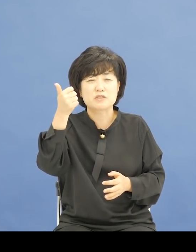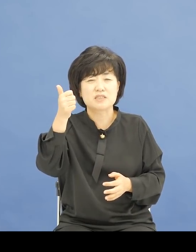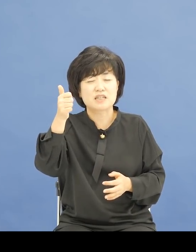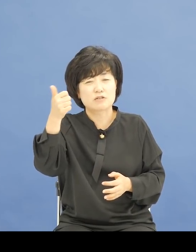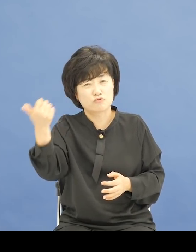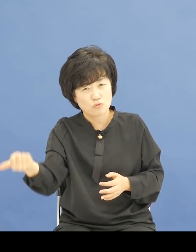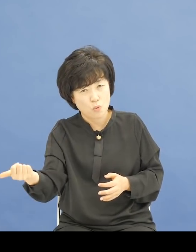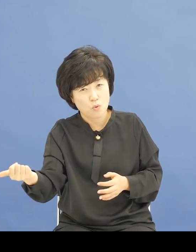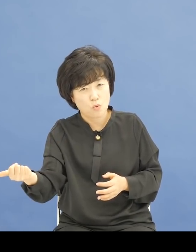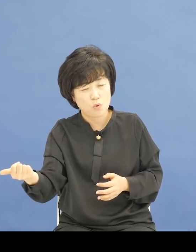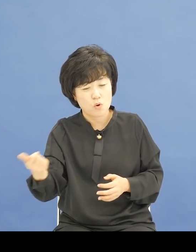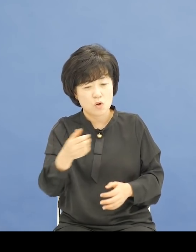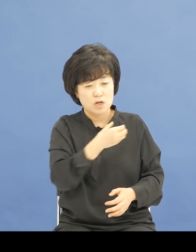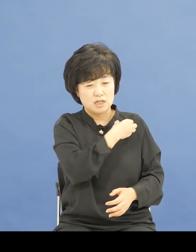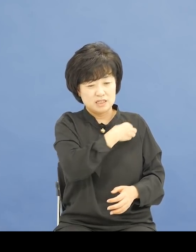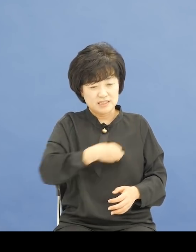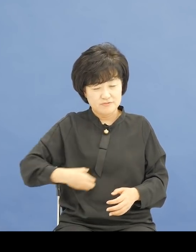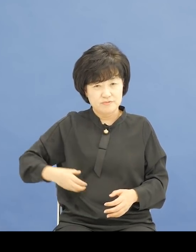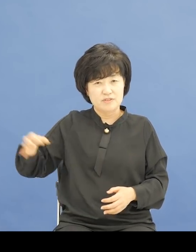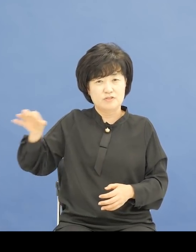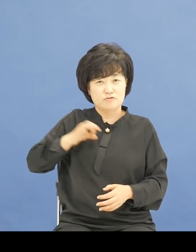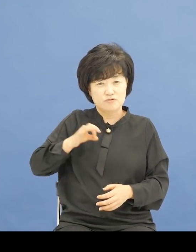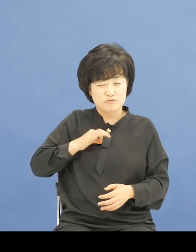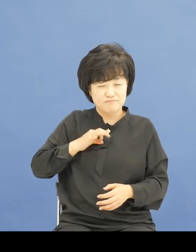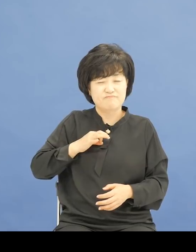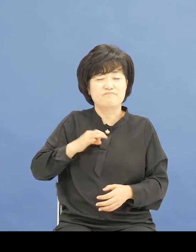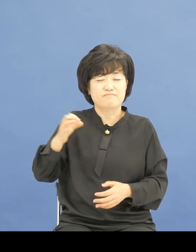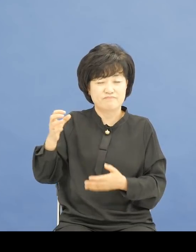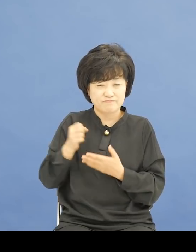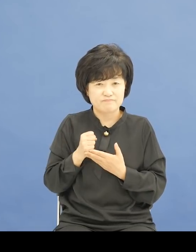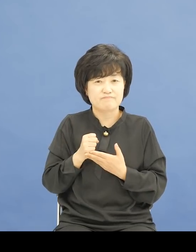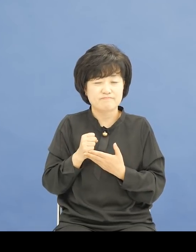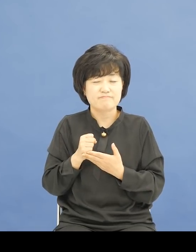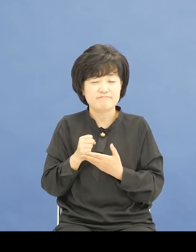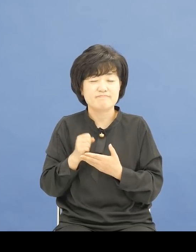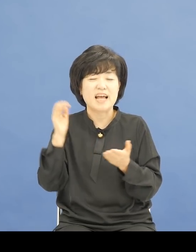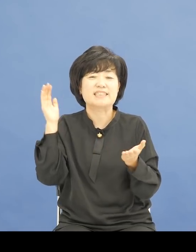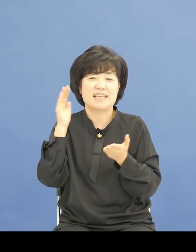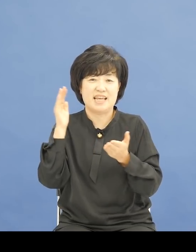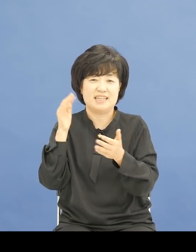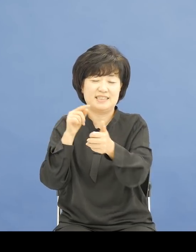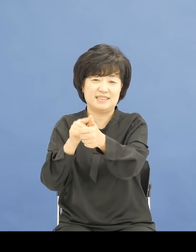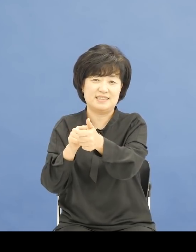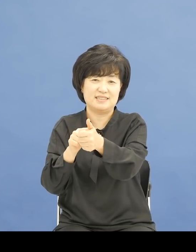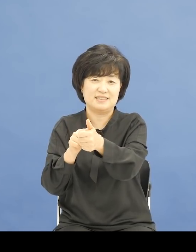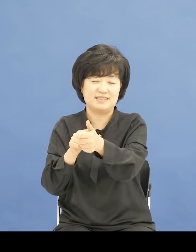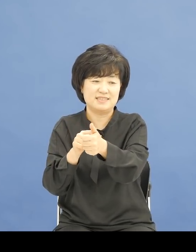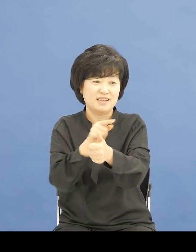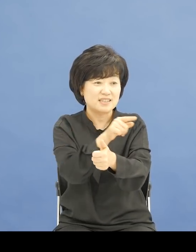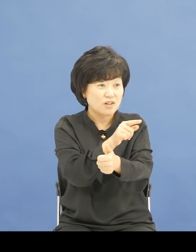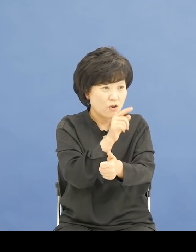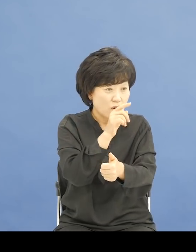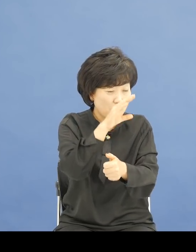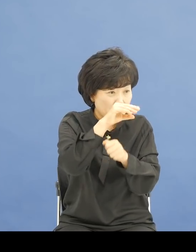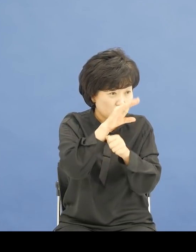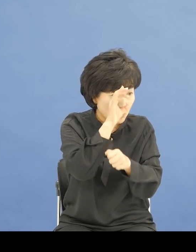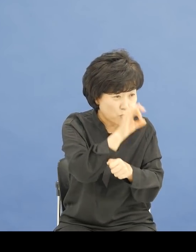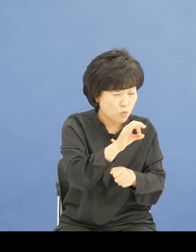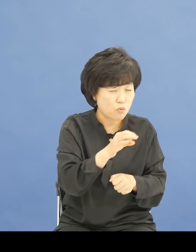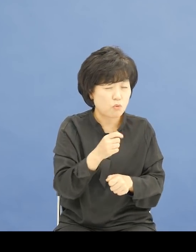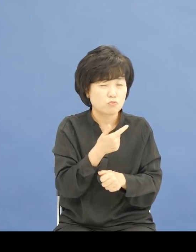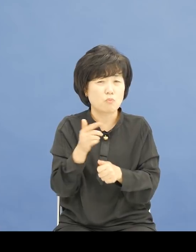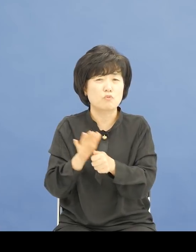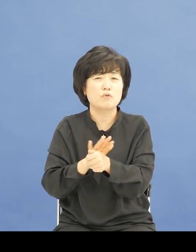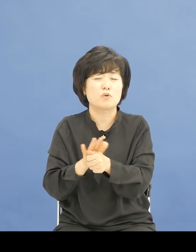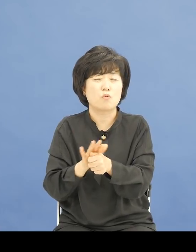아버지가 돌아가시고 기초생활 수급 과정에서 자란 한 학생이 있었습니다. 네. 그 학생이 그 방송을 듣더니